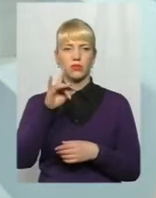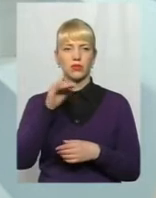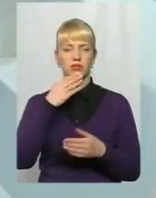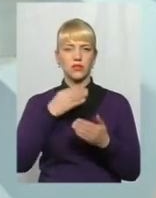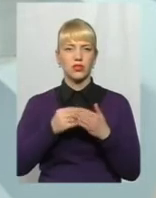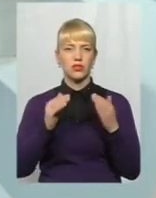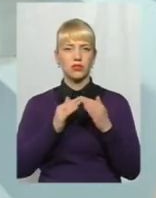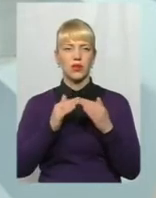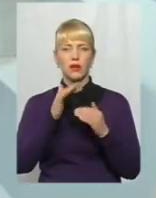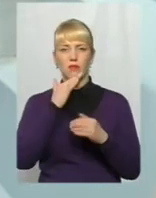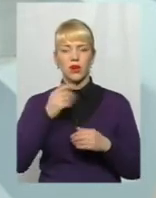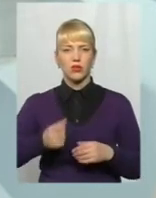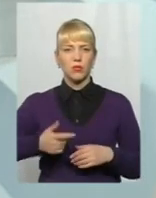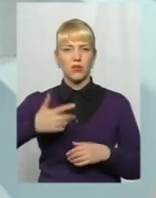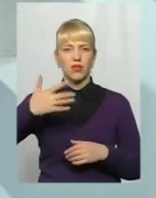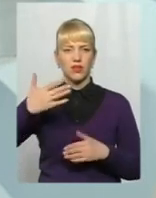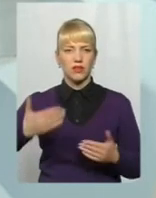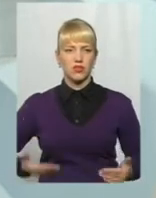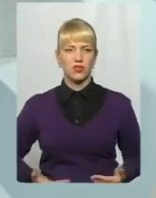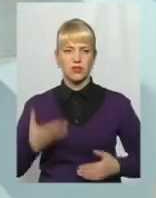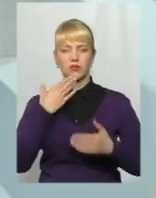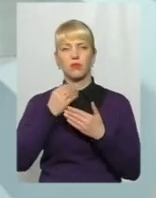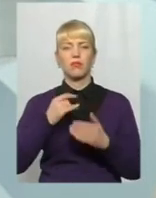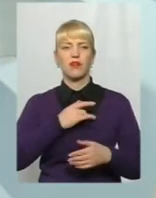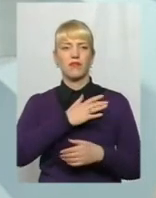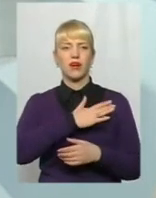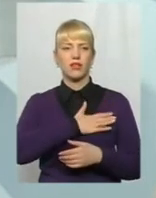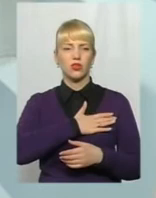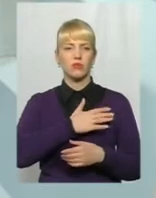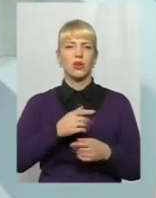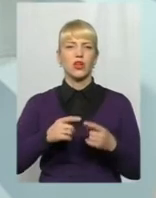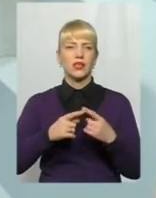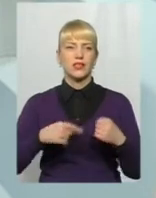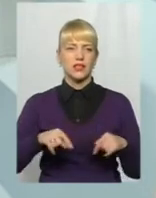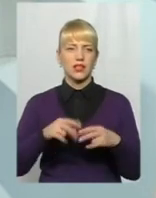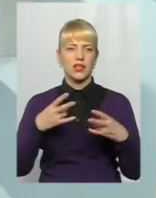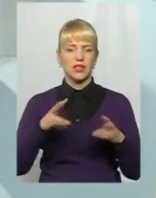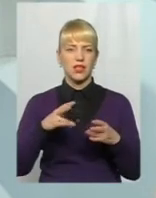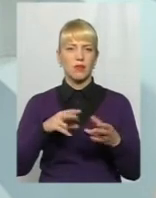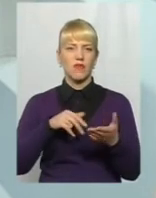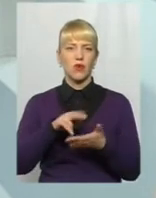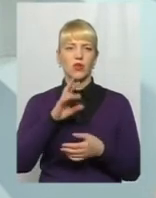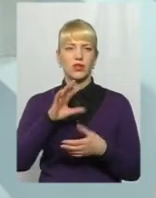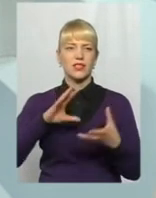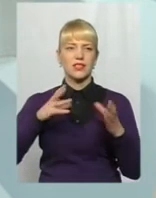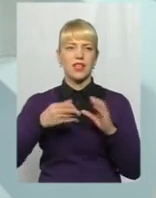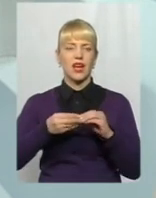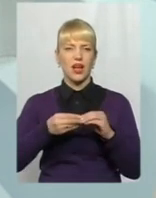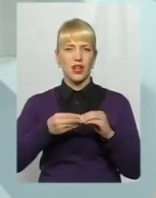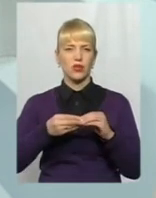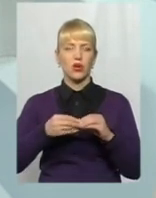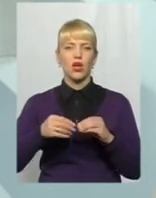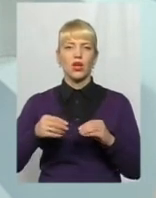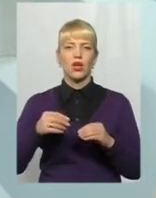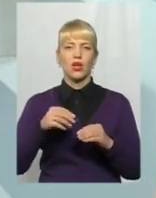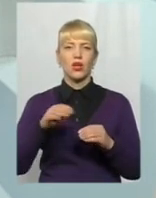до багатоповерхівках живуть, в своїй приватному секторі. Можна не виходити на цю загальну толоку, ми вже там розставили всіх людей.